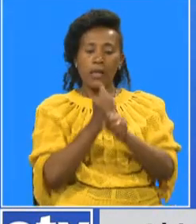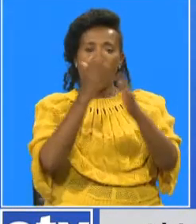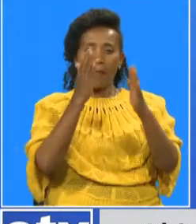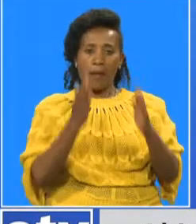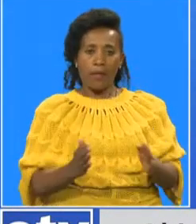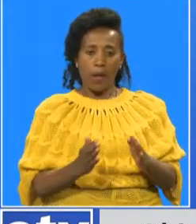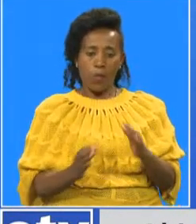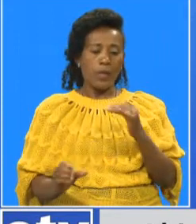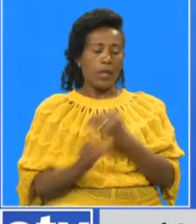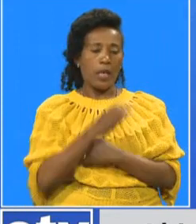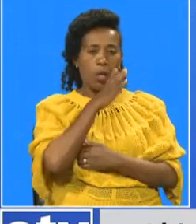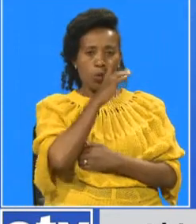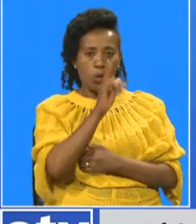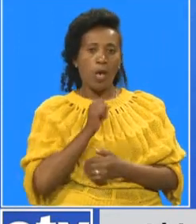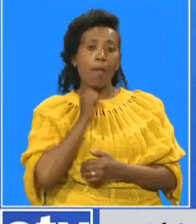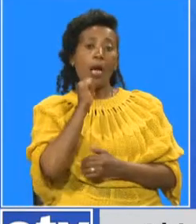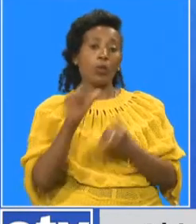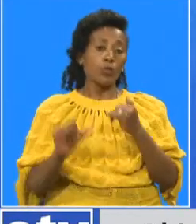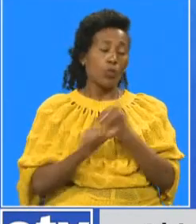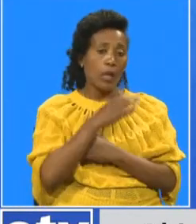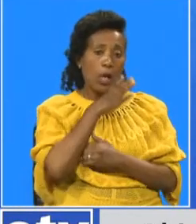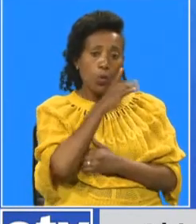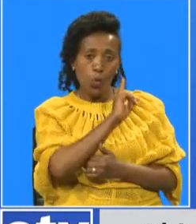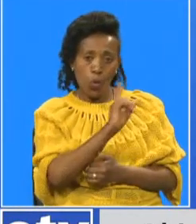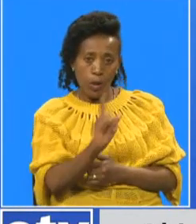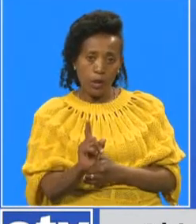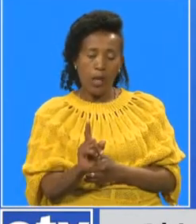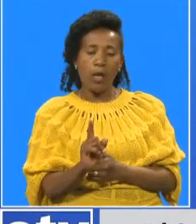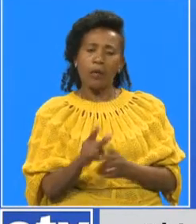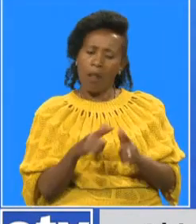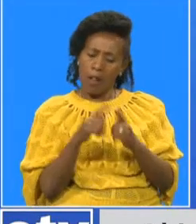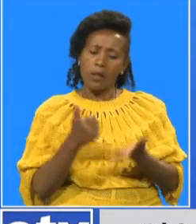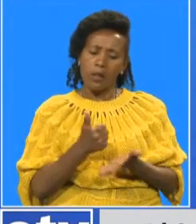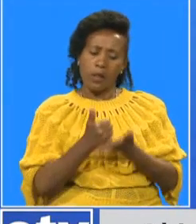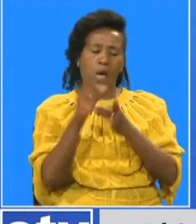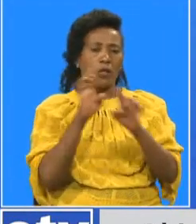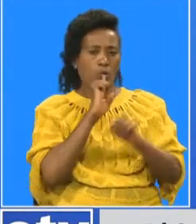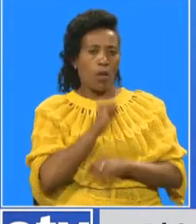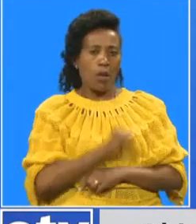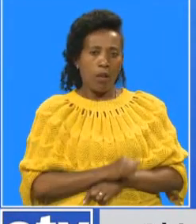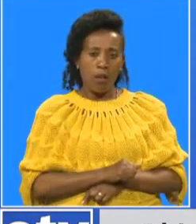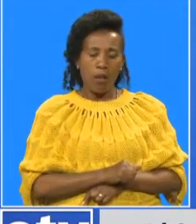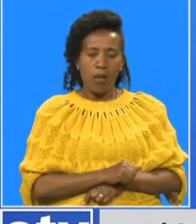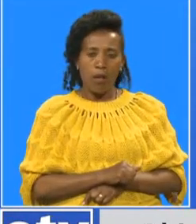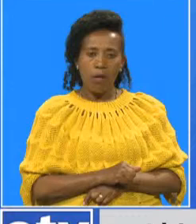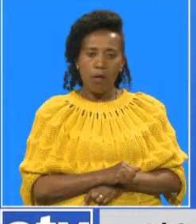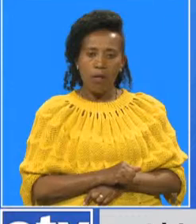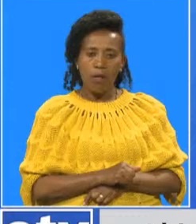ሰራተኛውም እንዳይጎዳ ባለሀብቱም እንዳይጎዳ ትልቅ እገዛ አድርጓል።